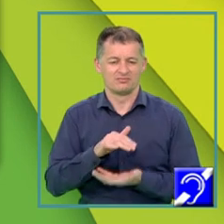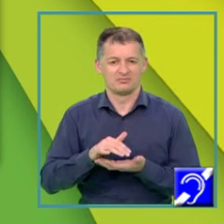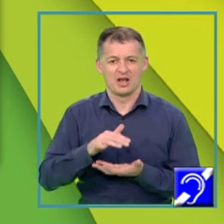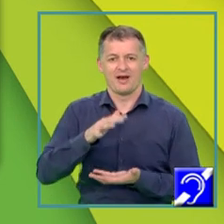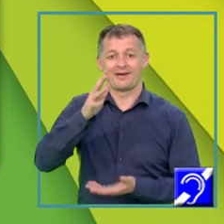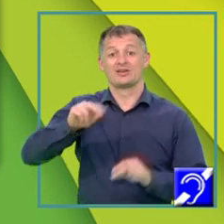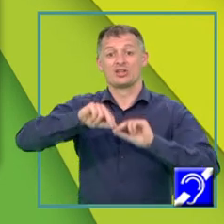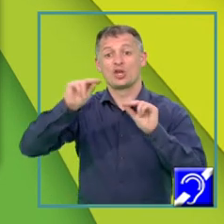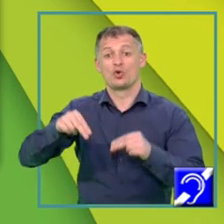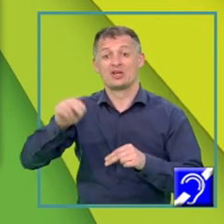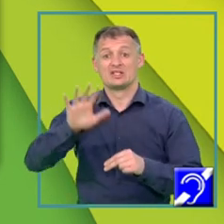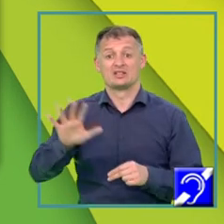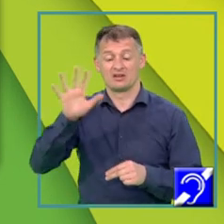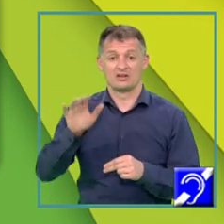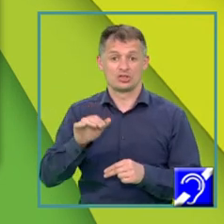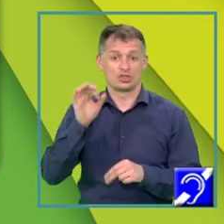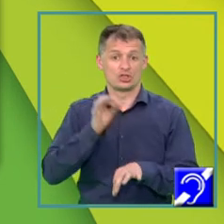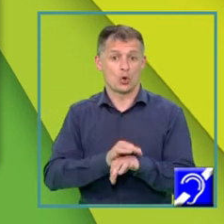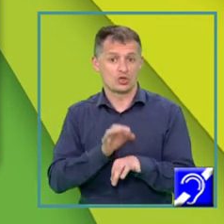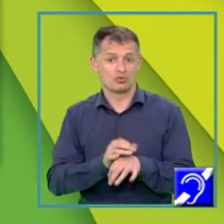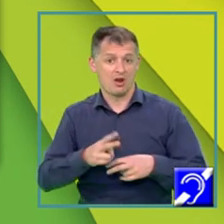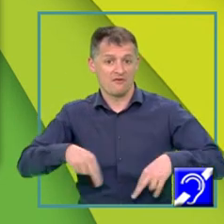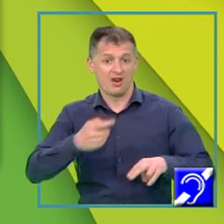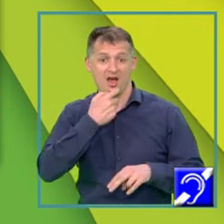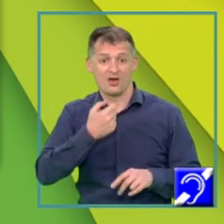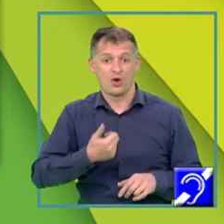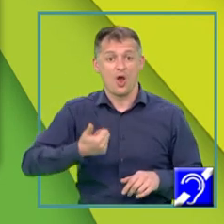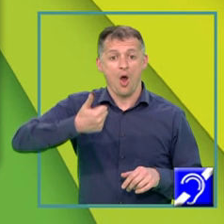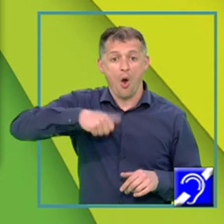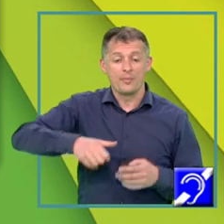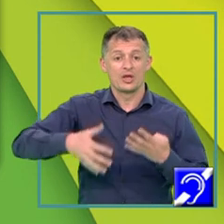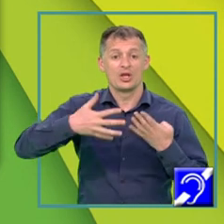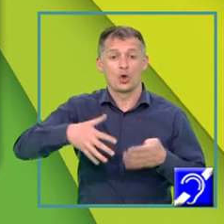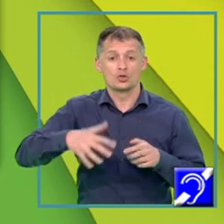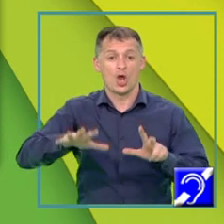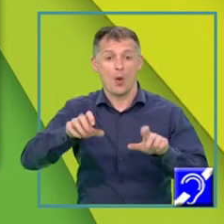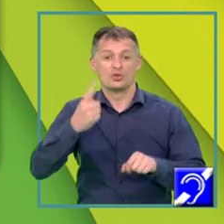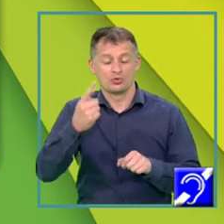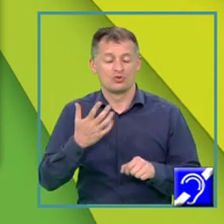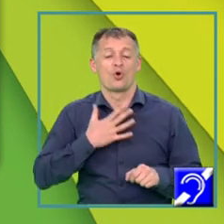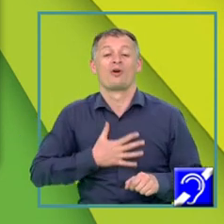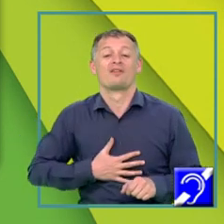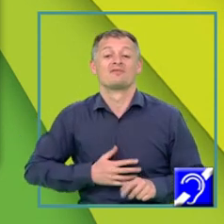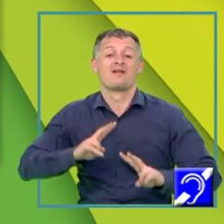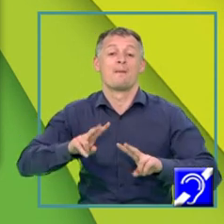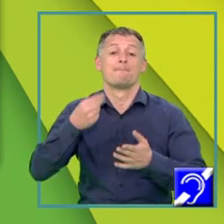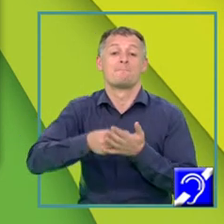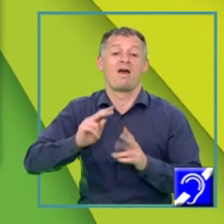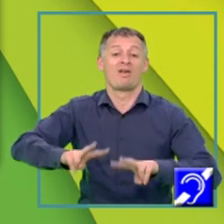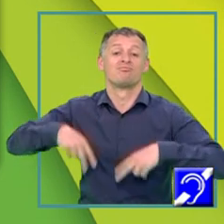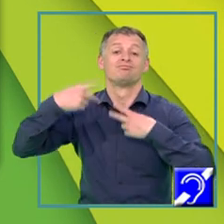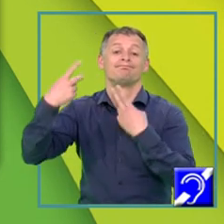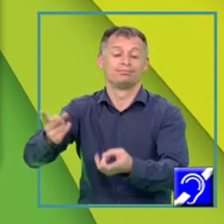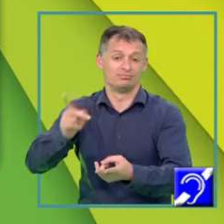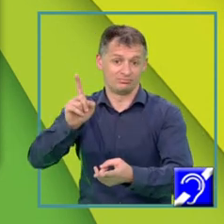iar Ceaușescu, undeva la finalul anului 1981, dorește plata acestei datorii externe. Și